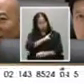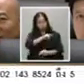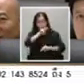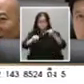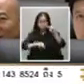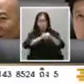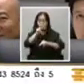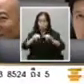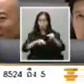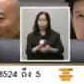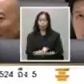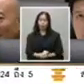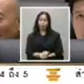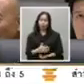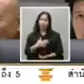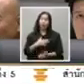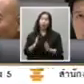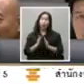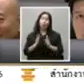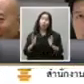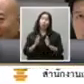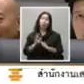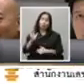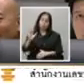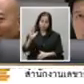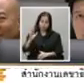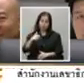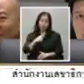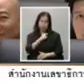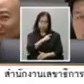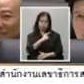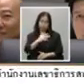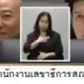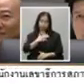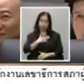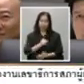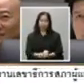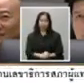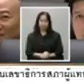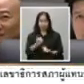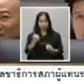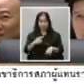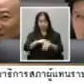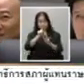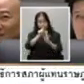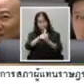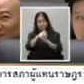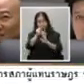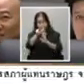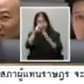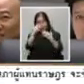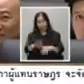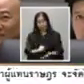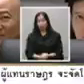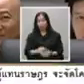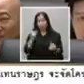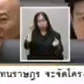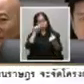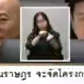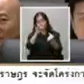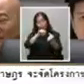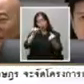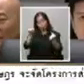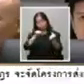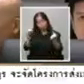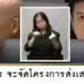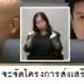9ท่านประธานครับ ขอบคุณมากครับคุณชัยชนะครับผมก็พยายามควบคุมอยู ่นี่ประชุมมา13นาทีที่ท่านใช้เวลาไปไม่เข้าเนื้อหาเลยครับ ผมประท้วง